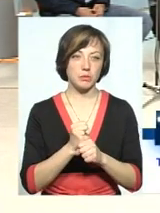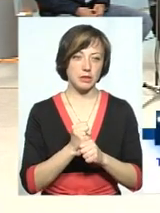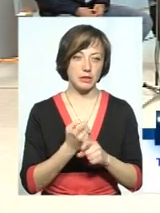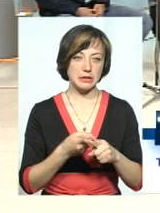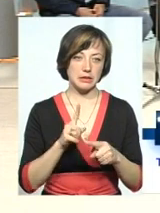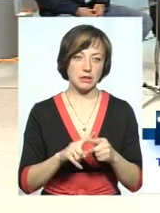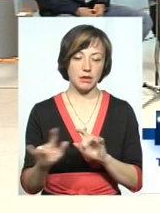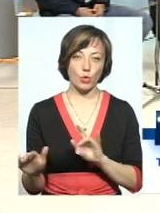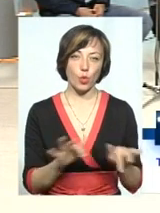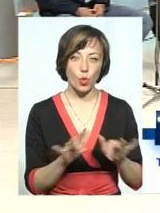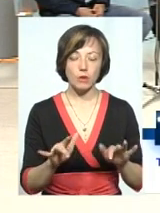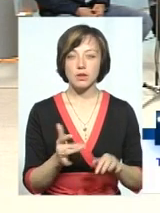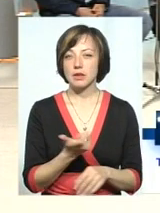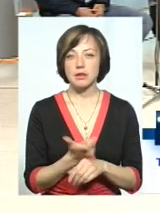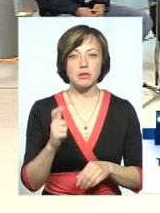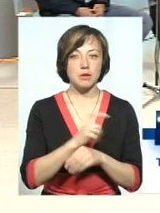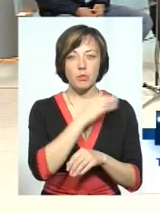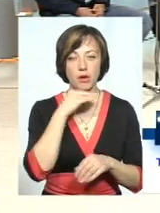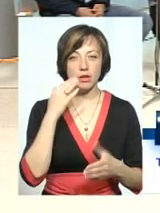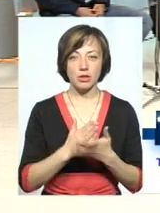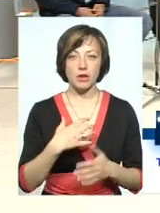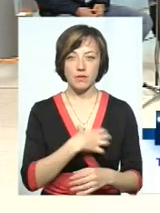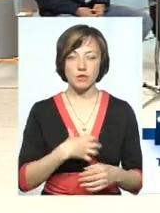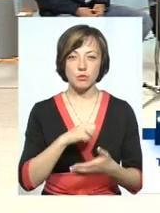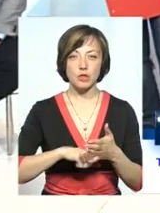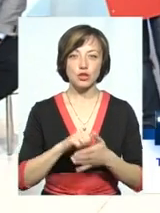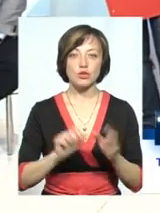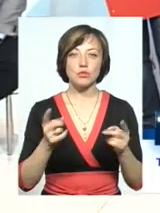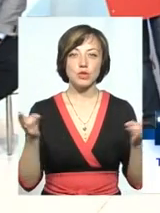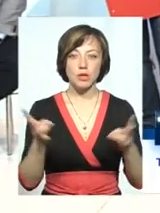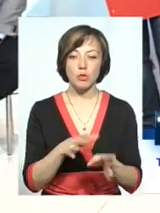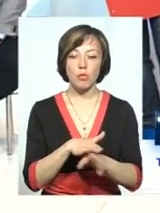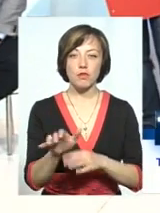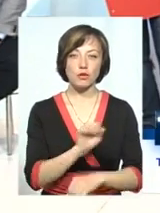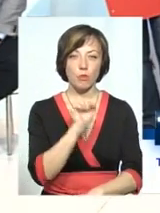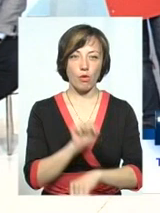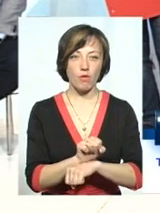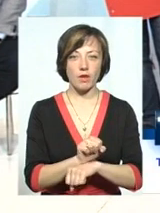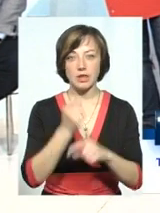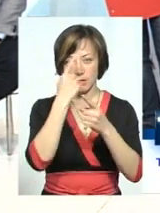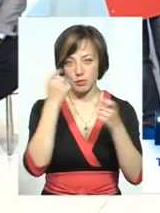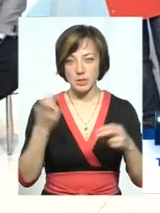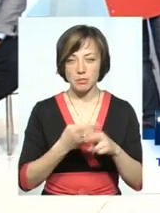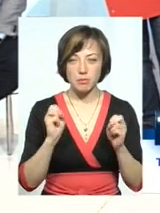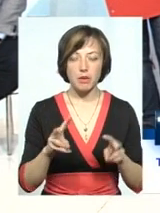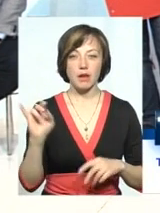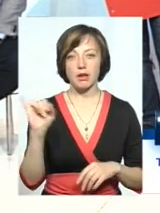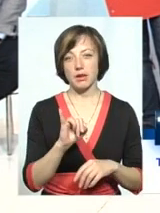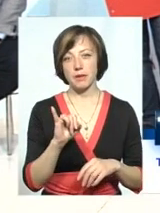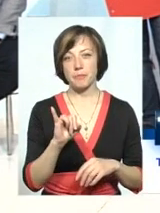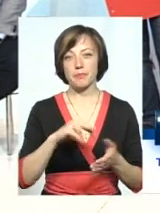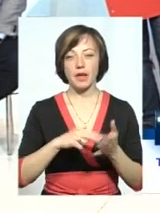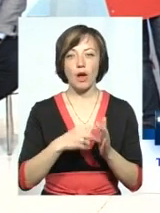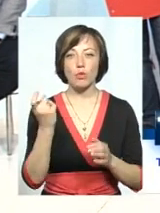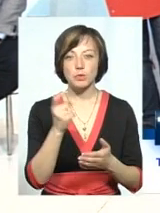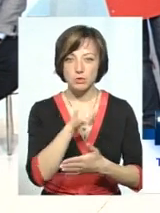цей крок. Забагато є важливих причин, чому потрібно було повністю блокувати. Тут і інформаційна безпека, і